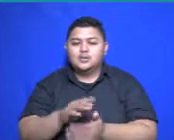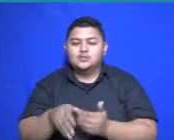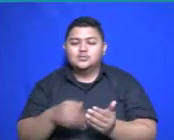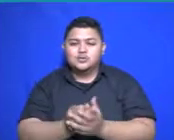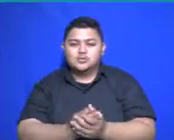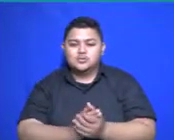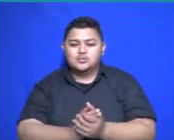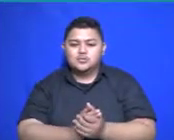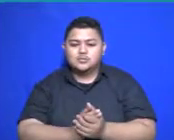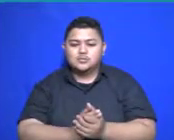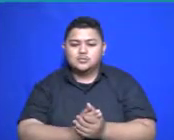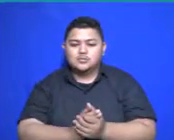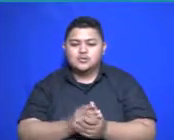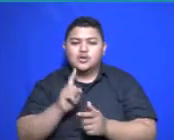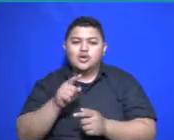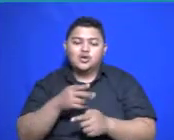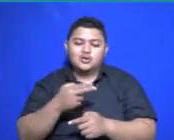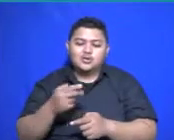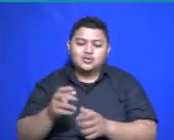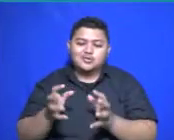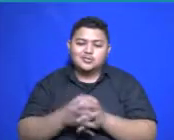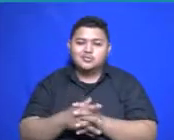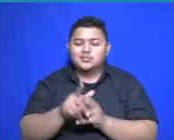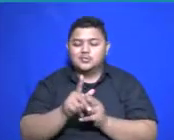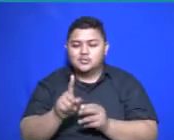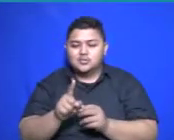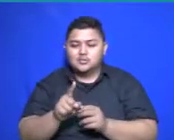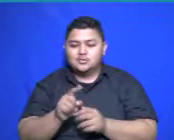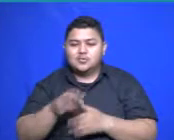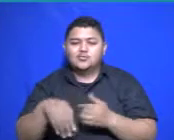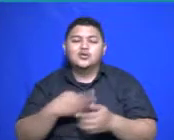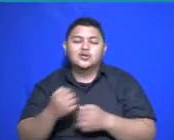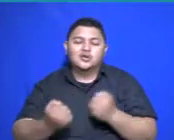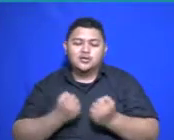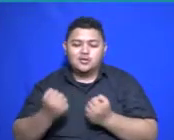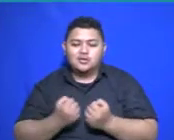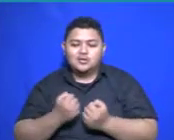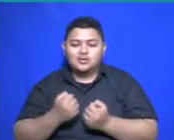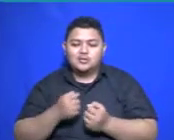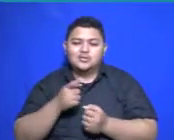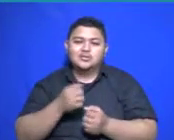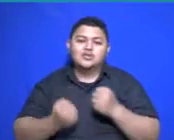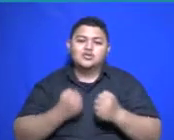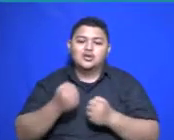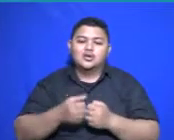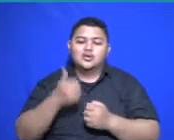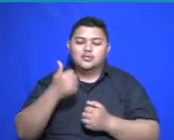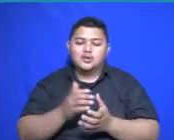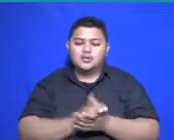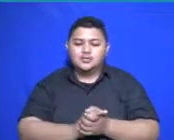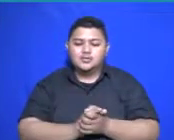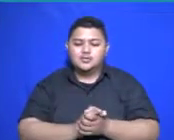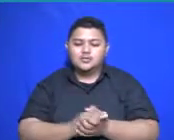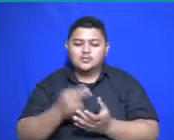ini, bahwa ketika Indonesia bersatu, insya Allah apapun yang mau kita lakukan itu bisa terlaksana dengan baik. Dan ini